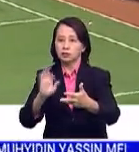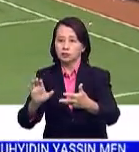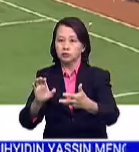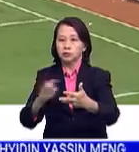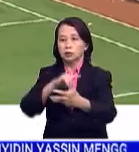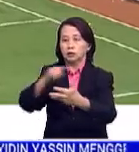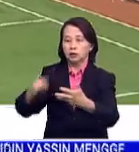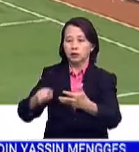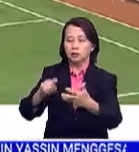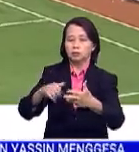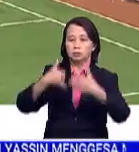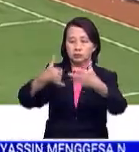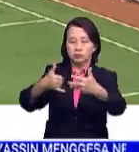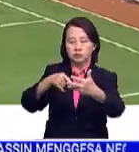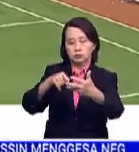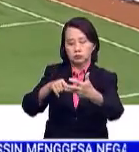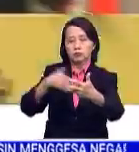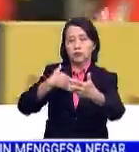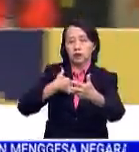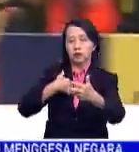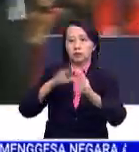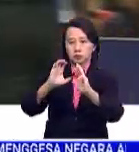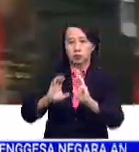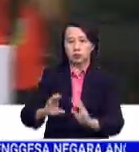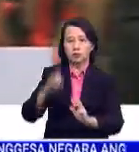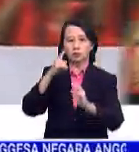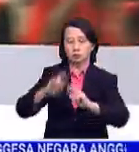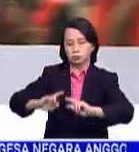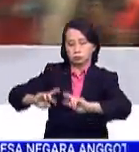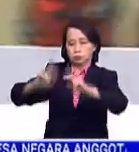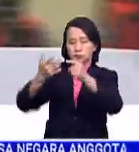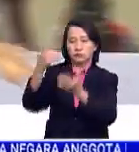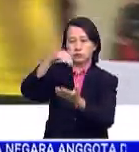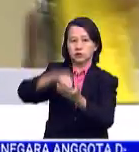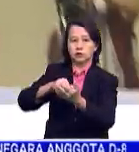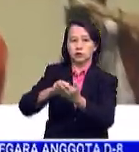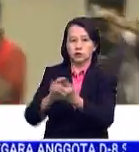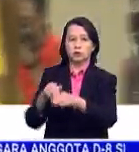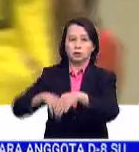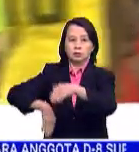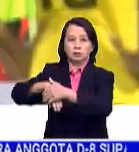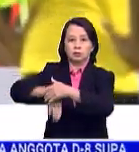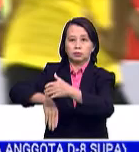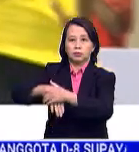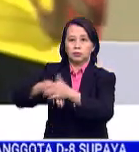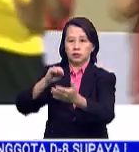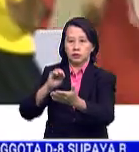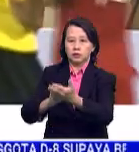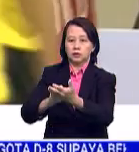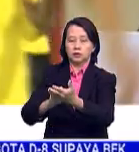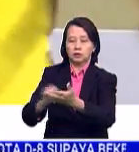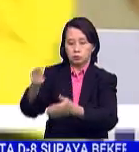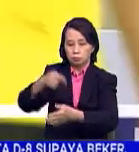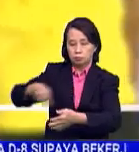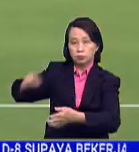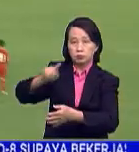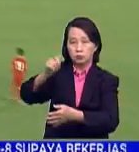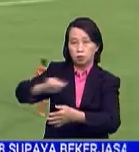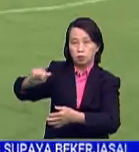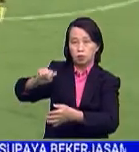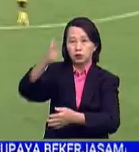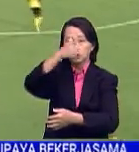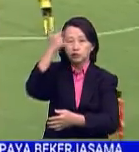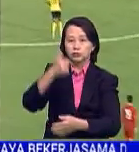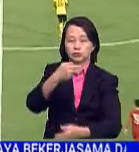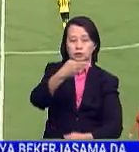badan induk balas Syifa Asia itu sudah ada famille untuk pulihkan kembali industri bola sepak di benua berkenaan ini karena